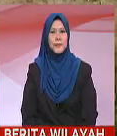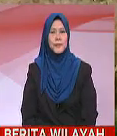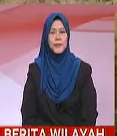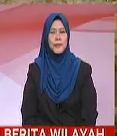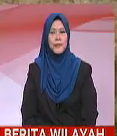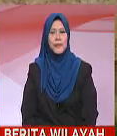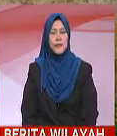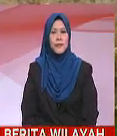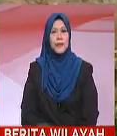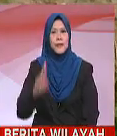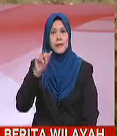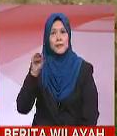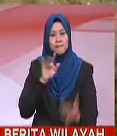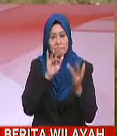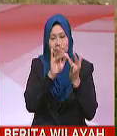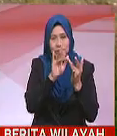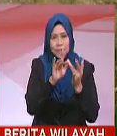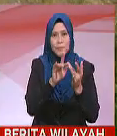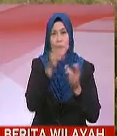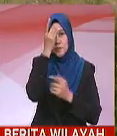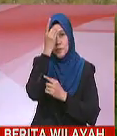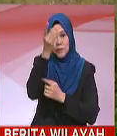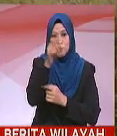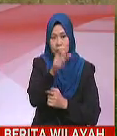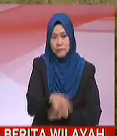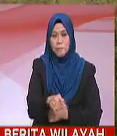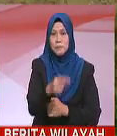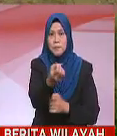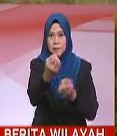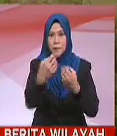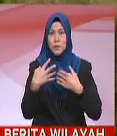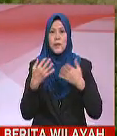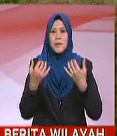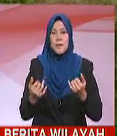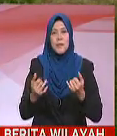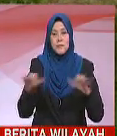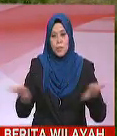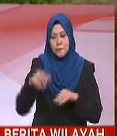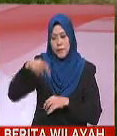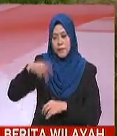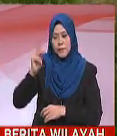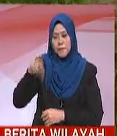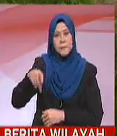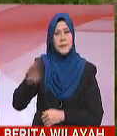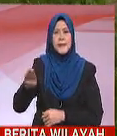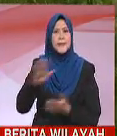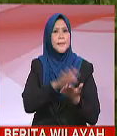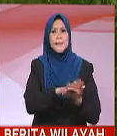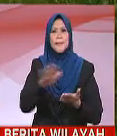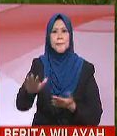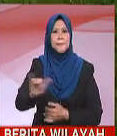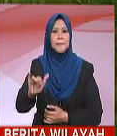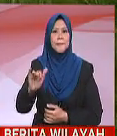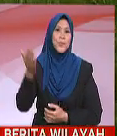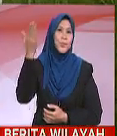hai ketika dihubungi or dm.id berkata penguatkuasaan pgpb kali ini dilaksanakan sama seperti pkpb